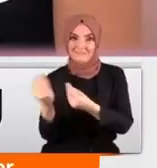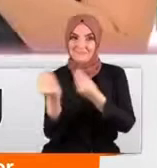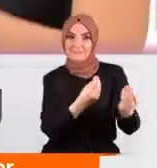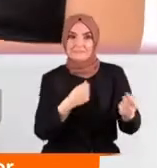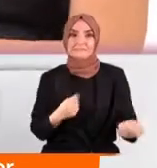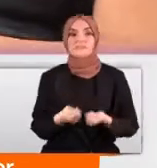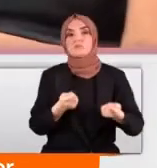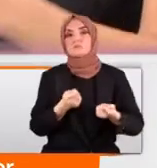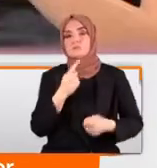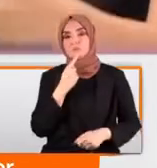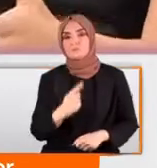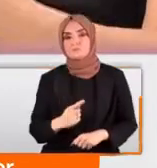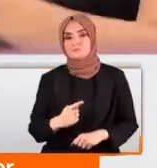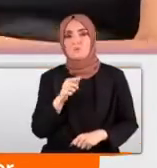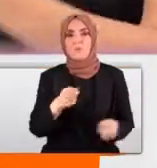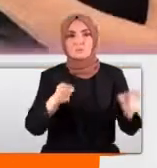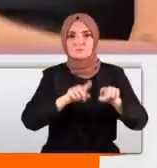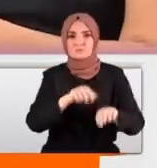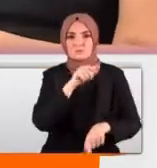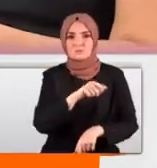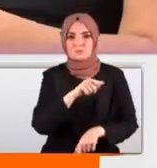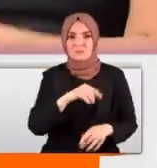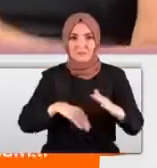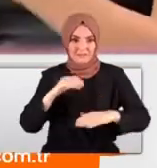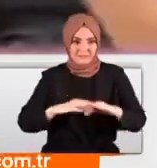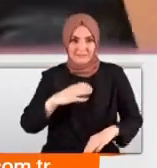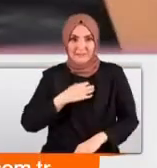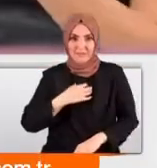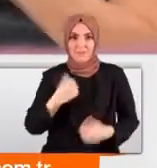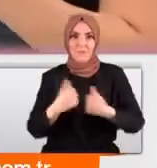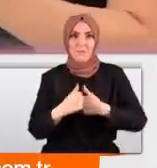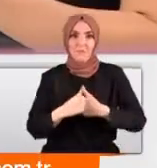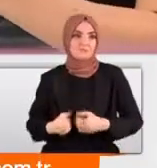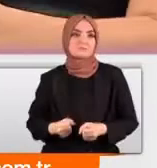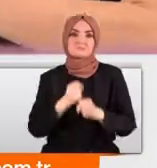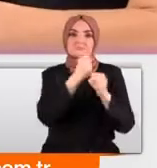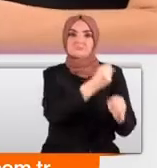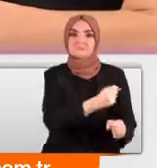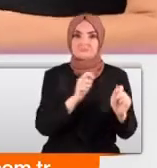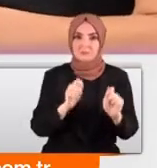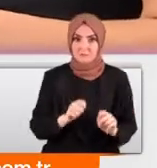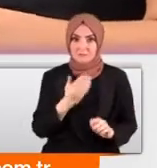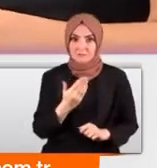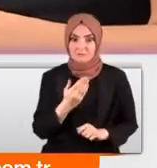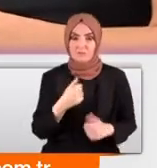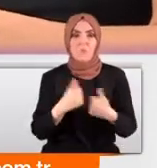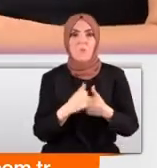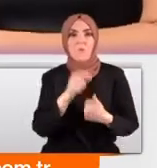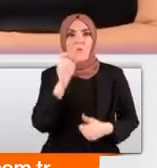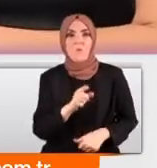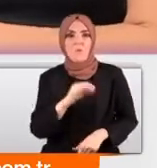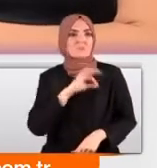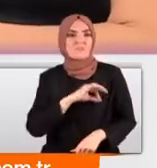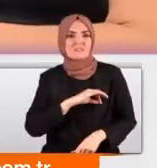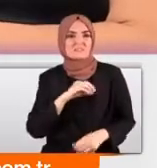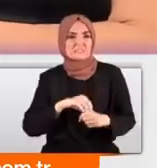suçladı. Seni o buluşmaya kendi elleriyle götüren bir kocadan bahsediyoruz. Yani menfaati ne kocanın buluşmadan? O para